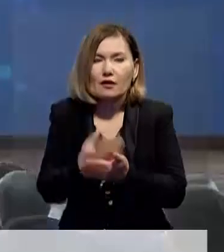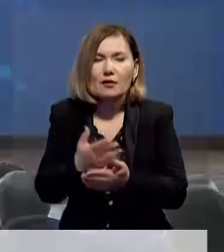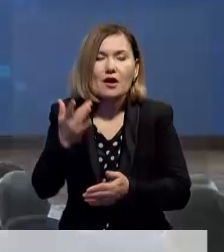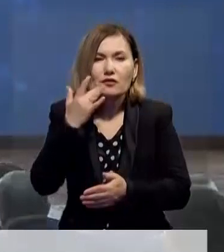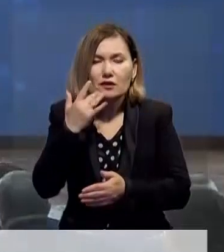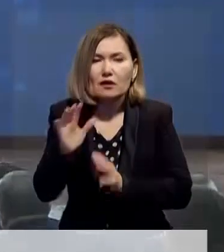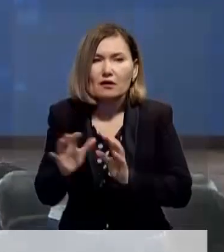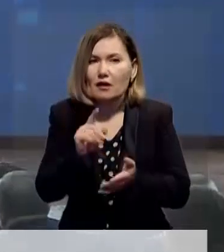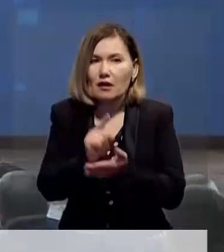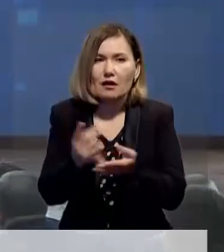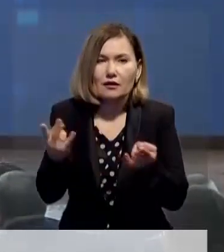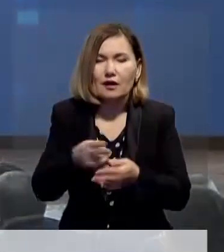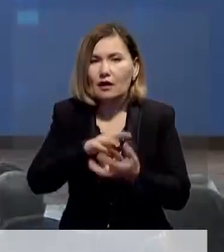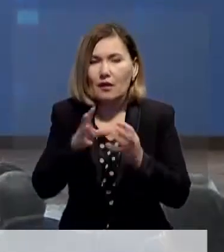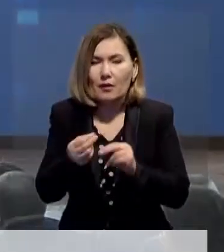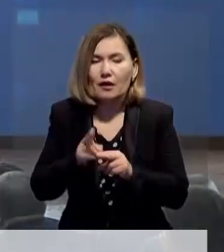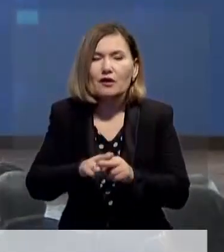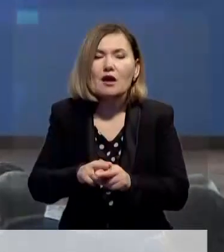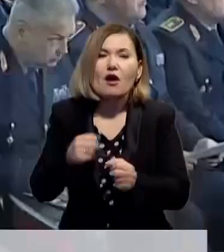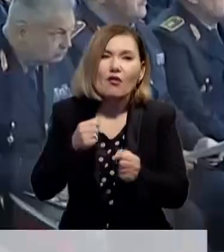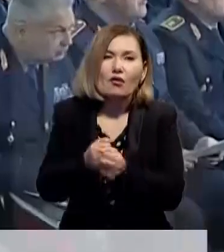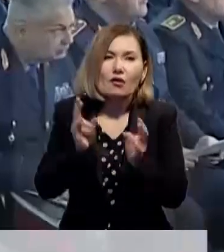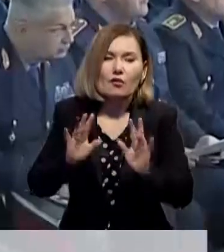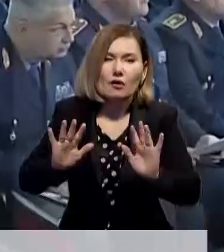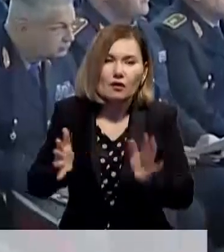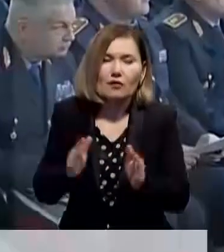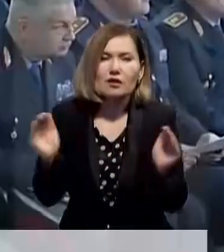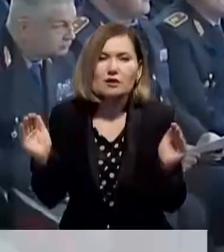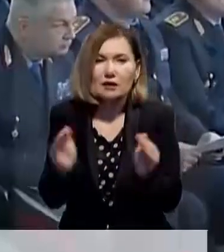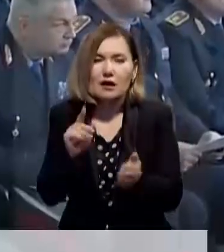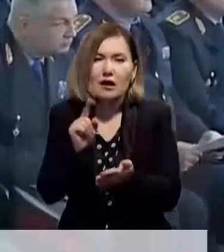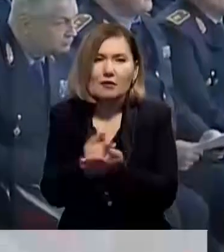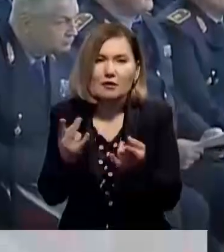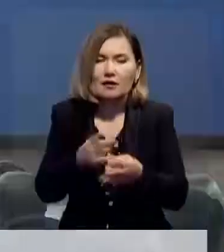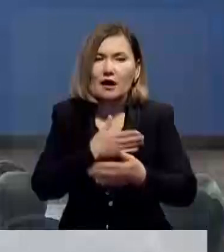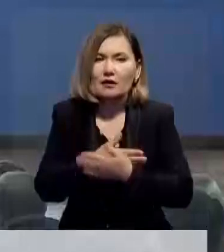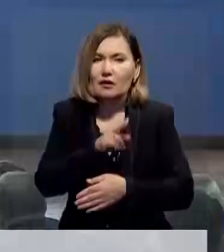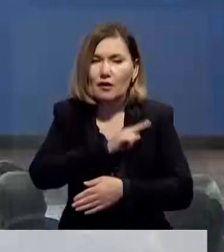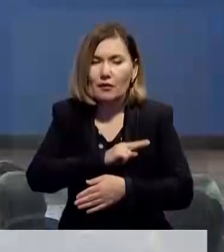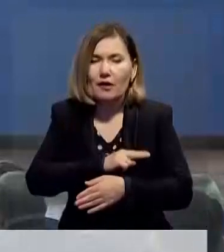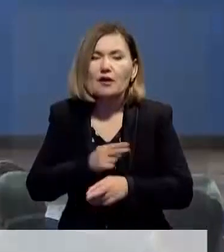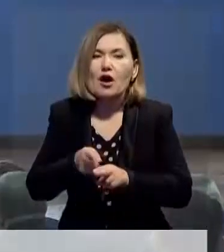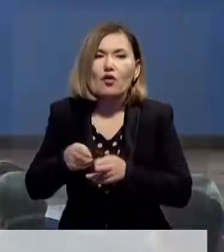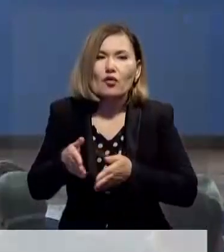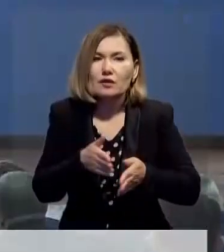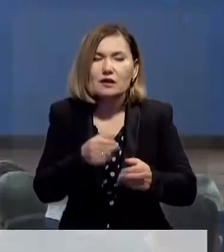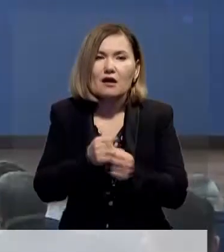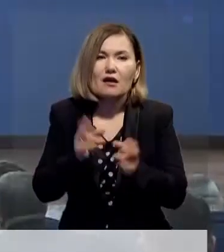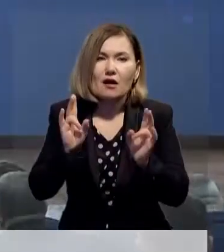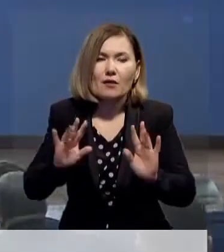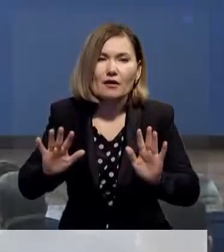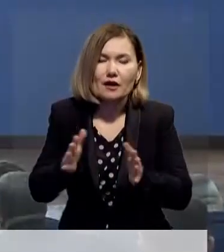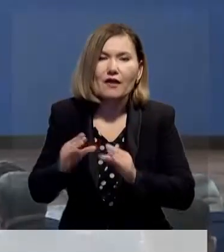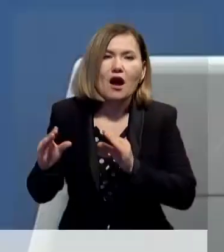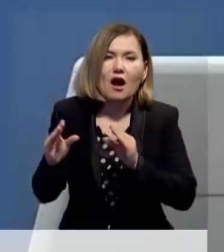үнемі айтамыз. Сондықтан жағдайды түзеу үшін жүйелі шаралар қабылдау керек. Апаттардың көптігі жол қауіпсіздігі деңгейінің